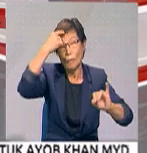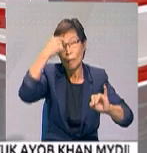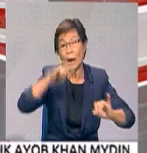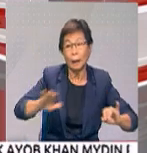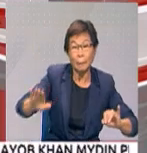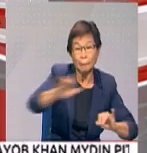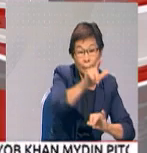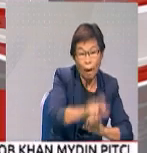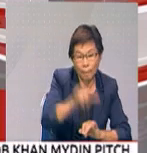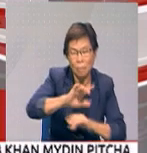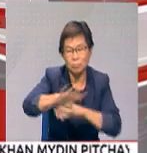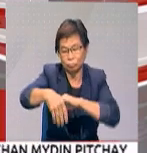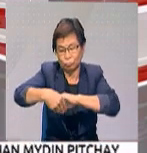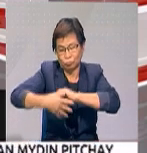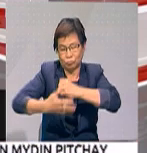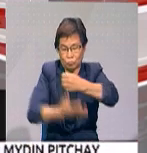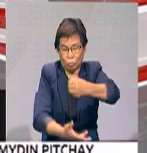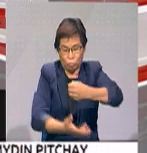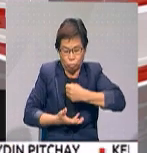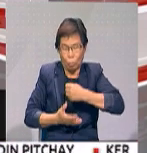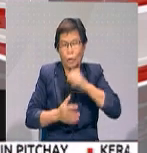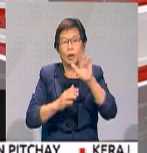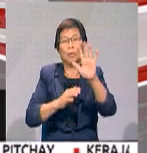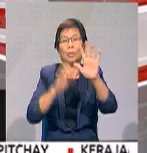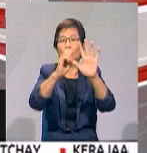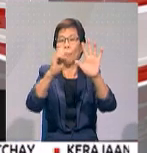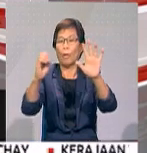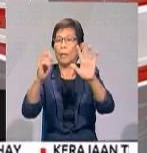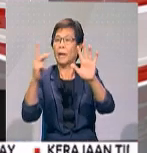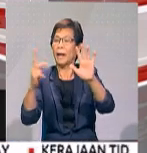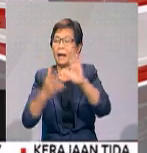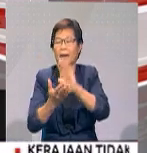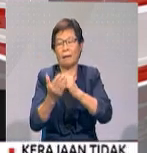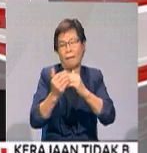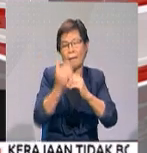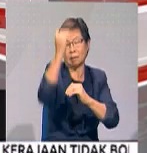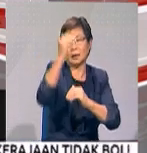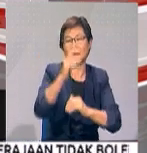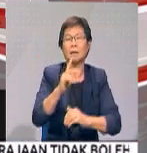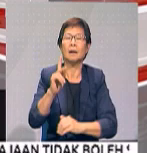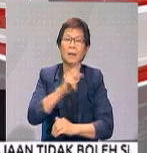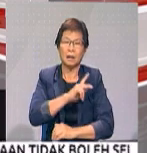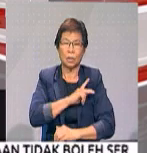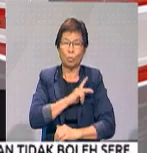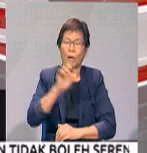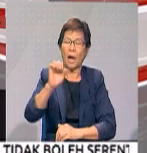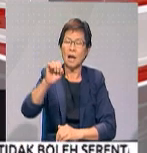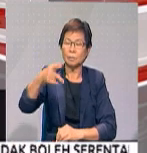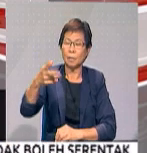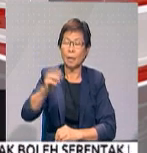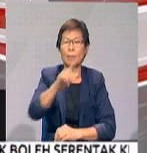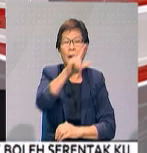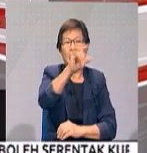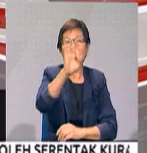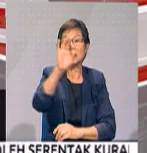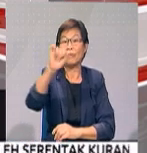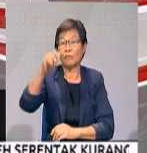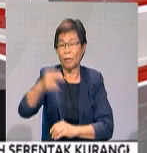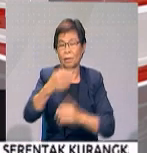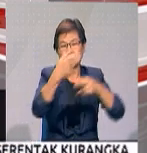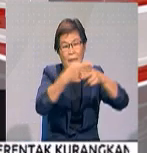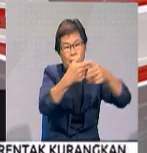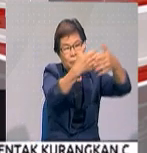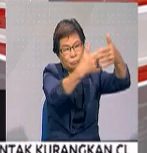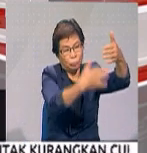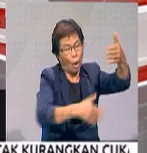dipercayai menerima dana berjumlah RM500,000 ke atas. Ketua Pesuruhjaya SPRM Latifah Koya berkata senarai